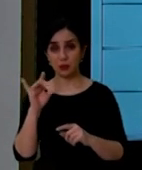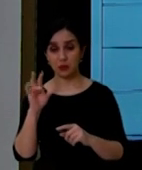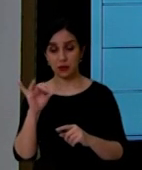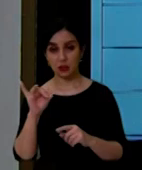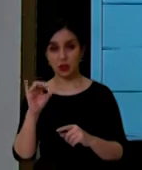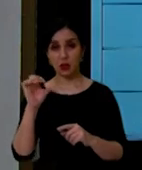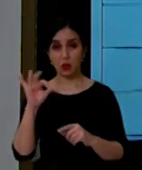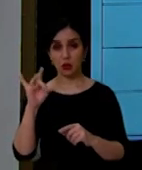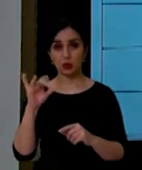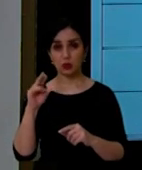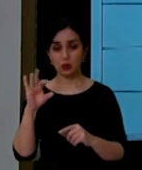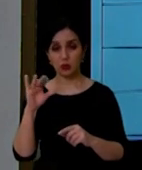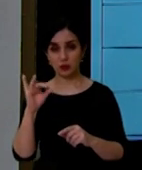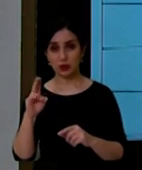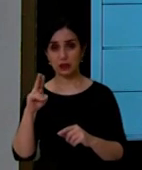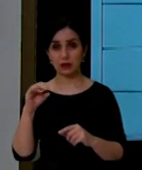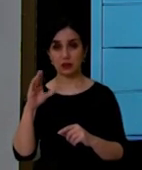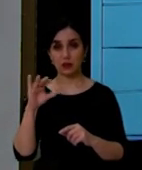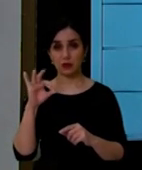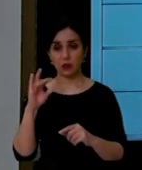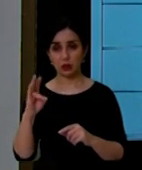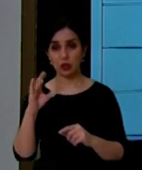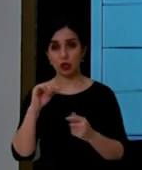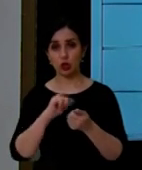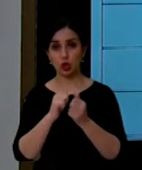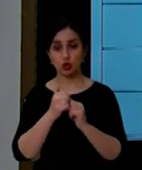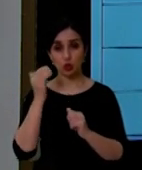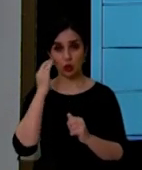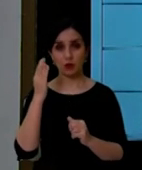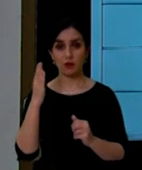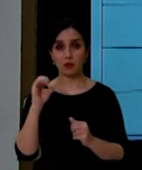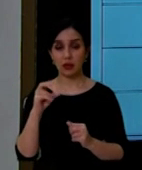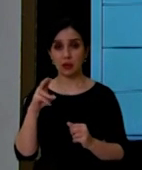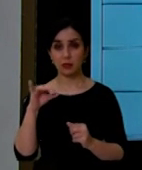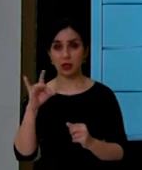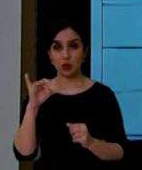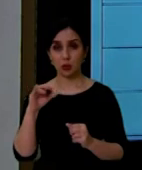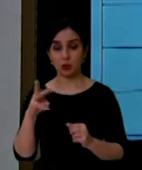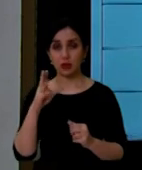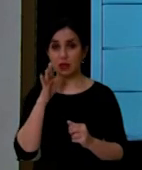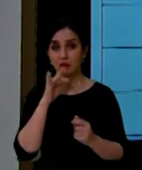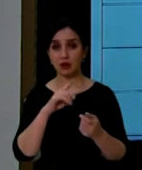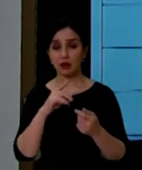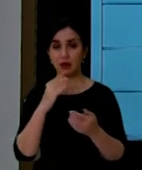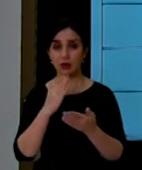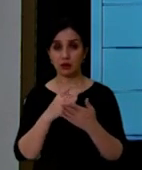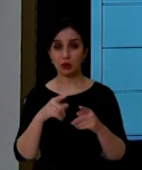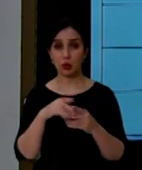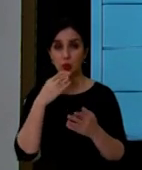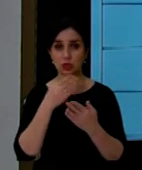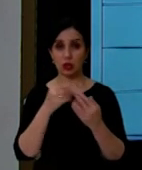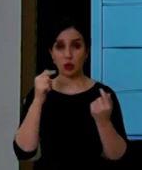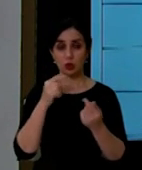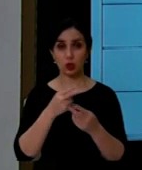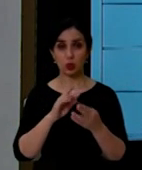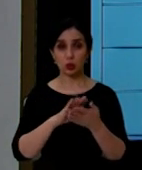silur, divon, toşkomir və pirm davrlarini əzəgi xayot xayot xayotləri bilən